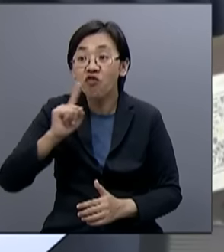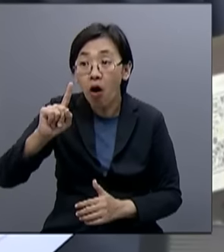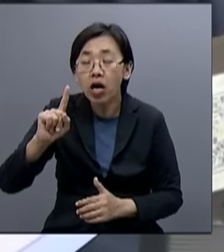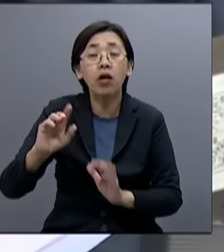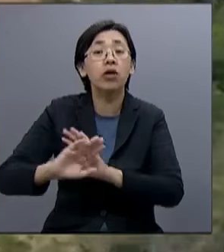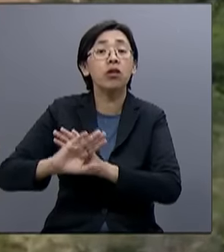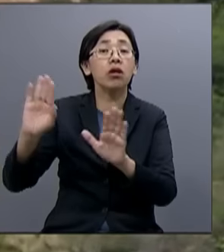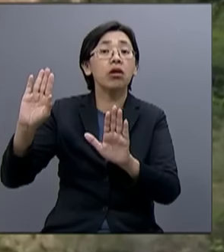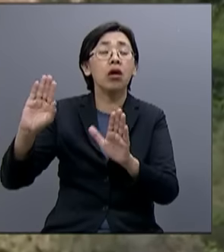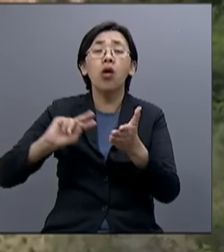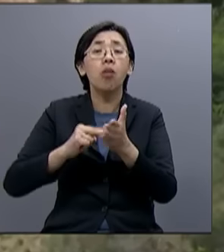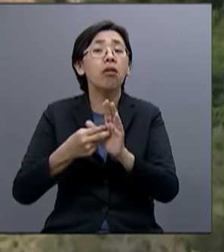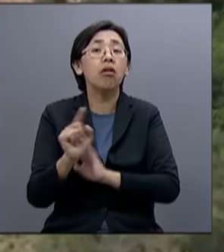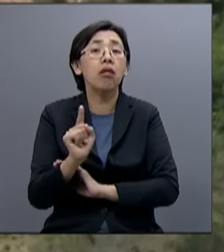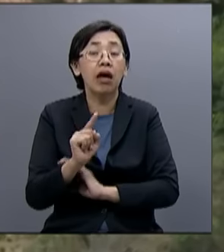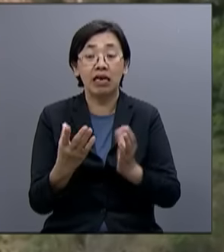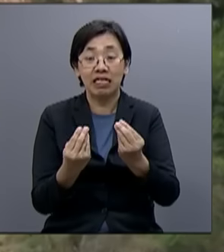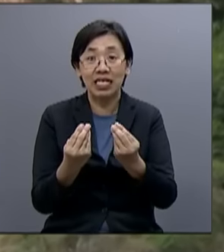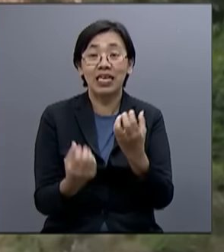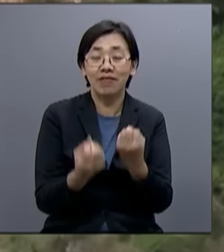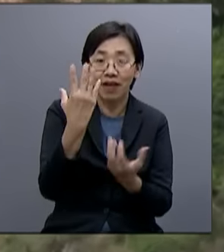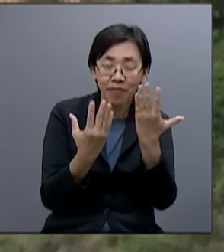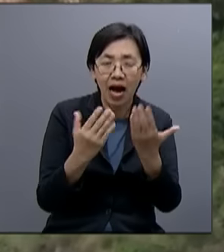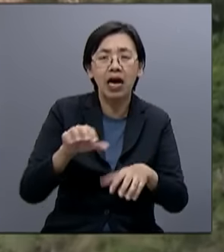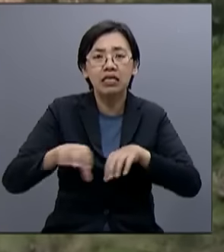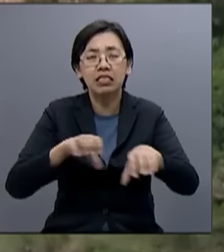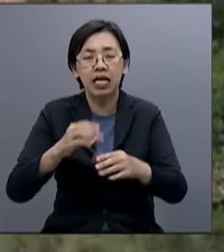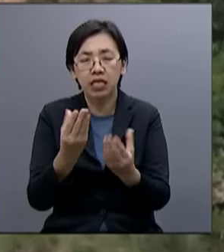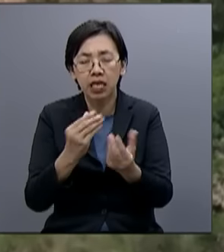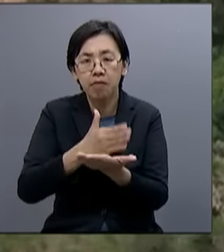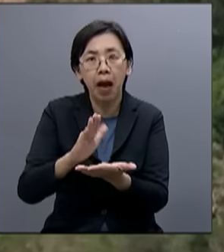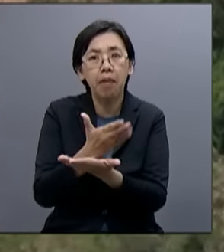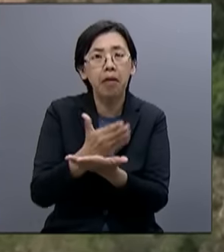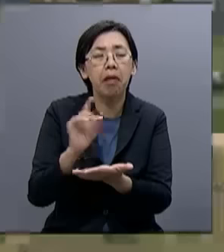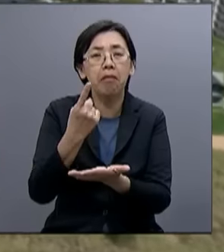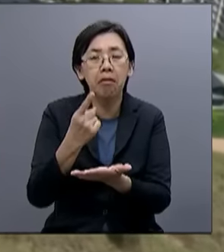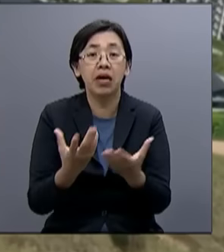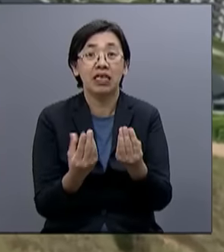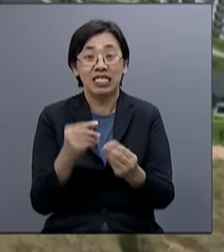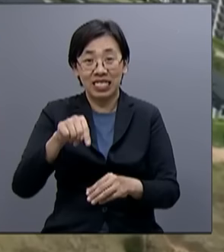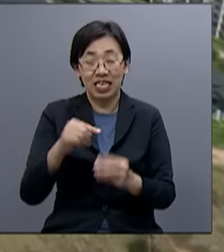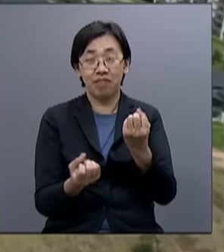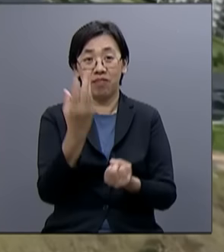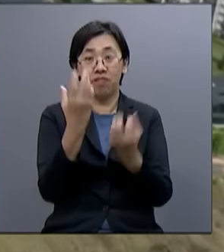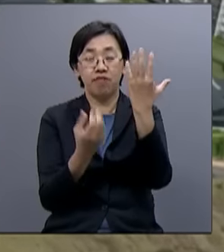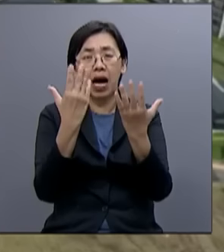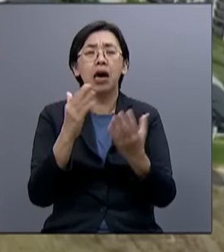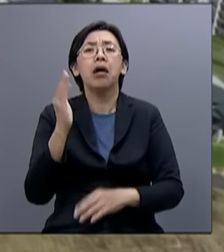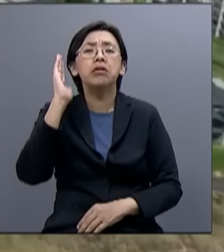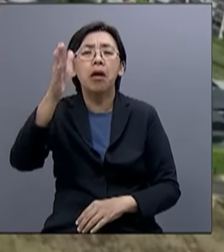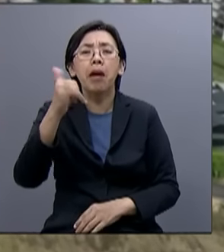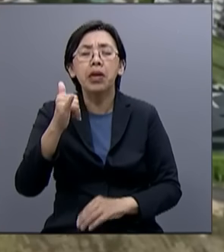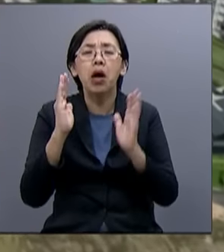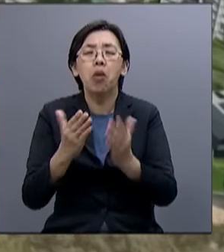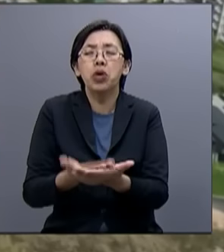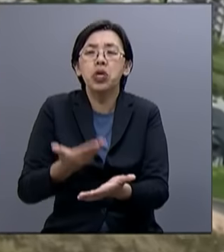ี่ยก็เท่ากับว่าพื้นที่อาจจะมีการจัดสันใหม่แล้วพืนทดนที่เคยเป็พ้นที่ป่าจะกลายเป็นของกลุม